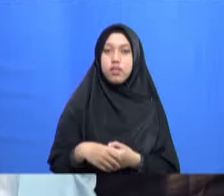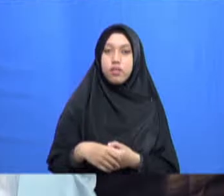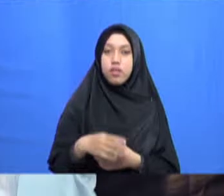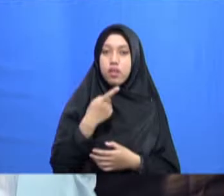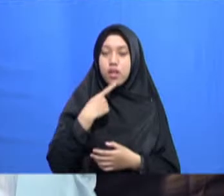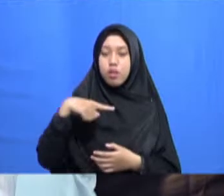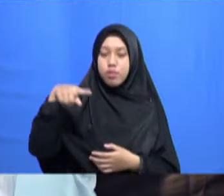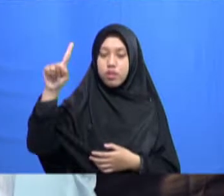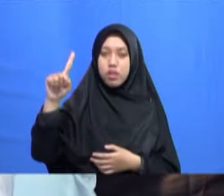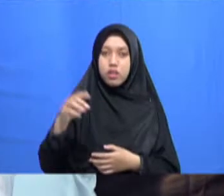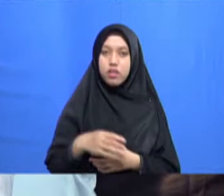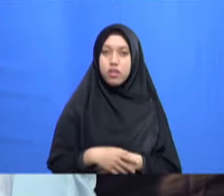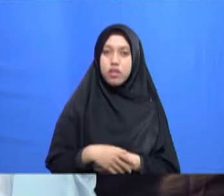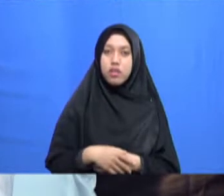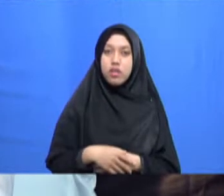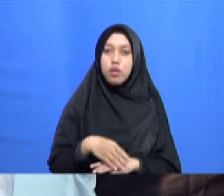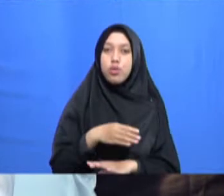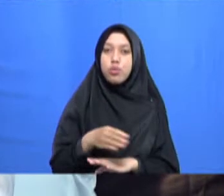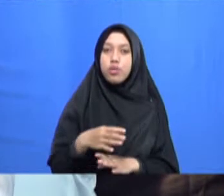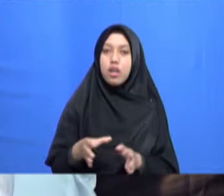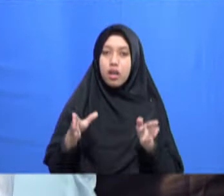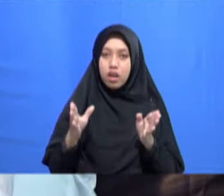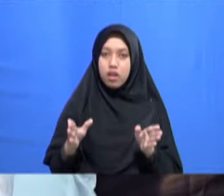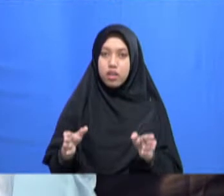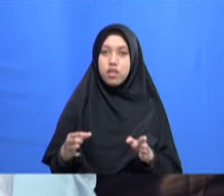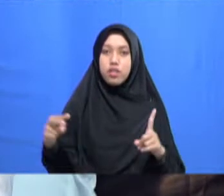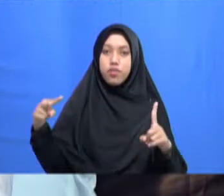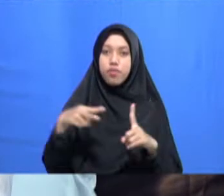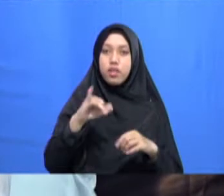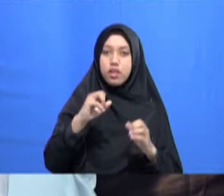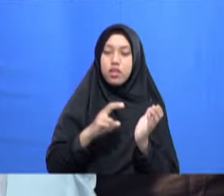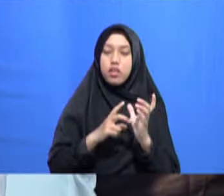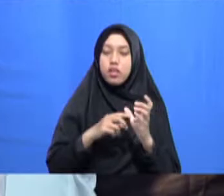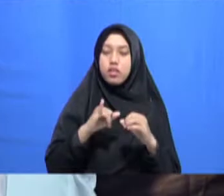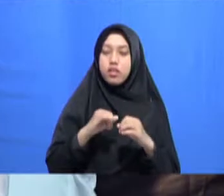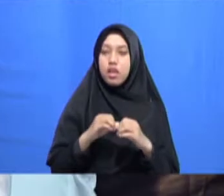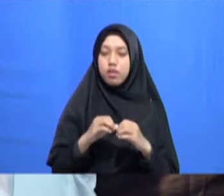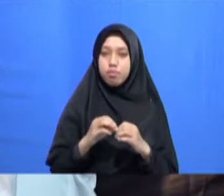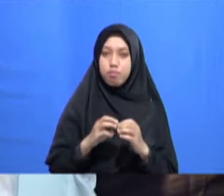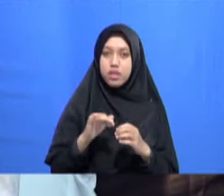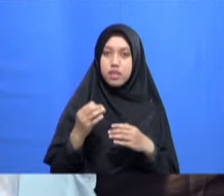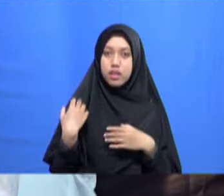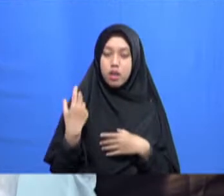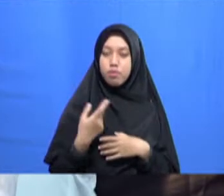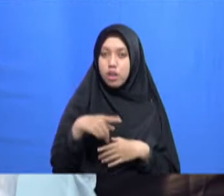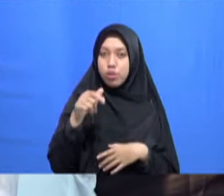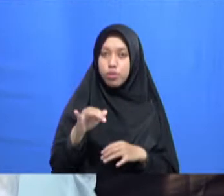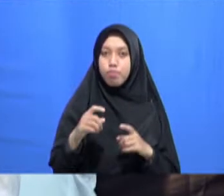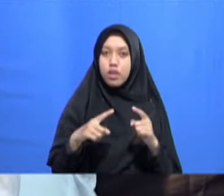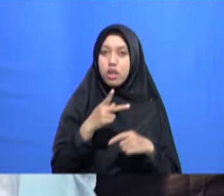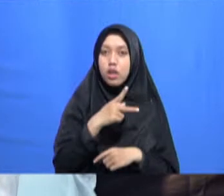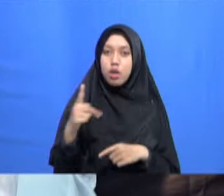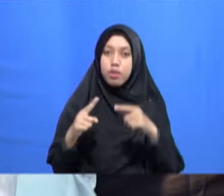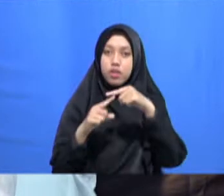Alhamdulillah sudah terwadahi dalam visi dan misi kami, yaitu Kabupaten Tujuan Una-Una yang